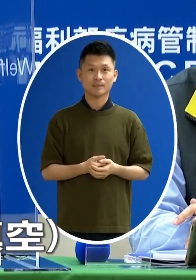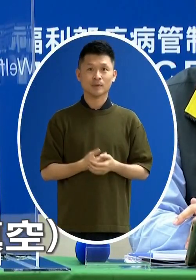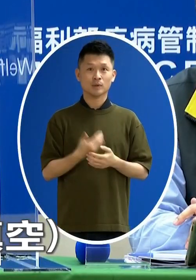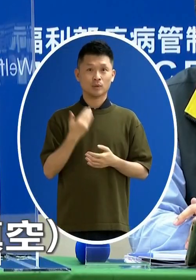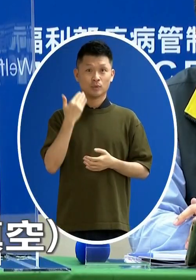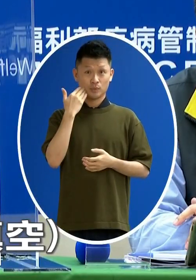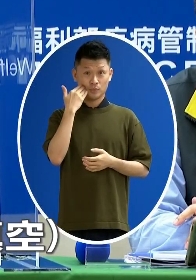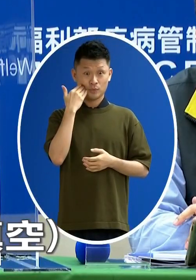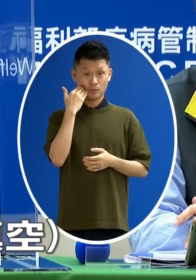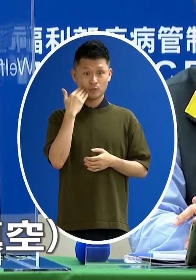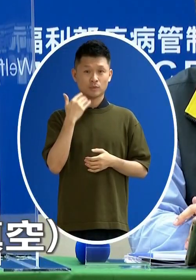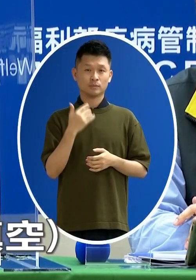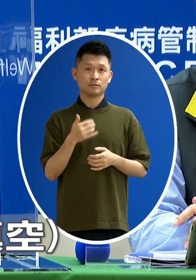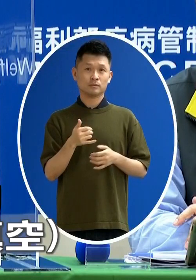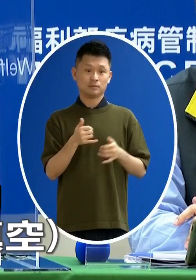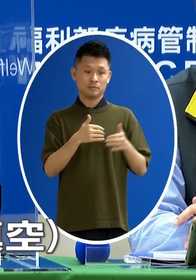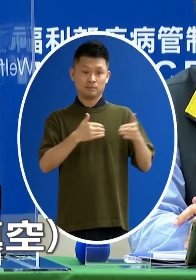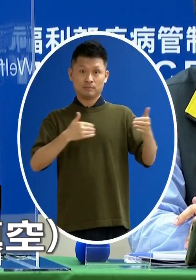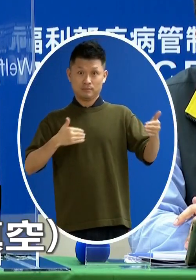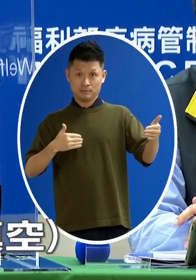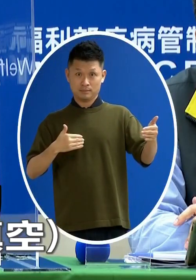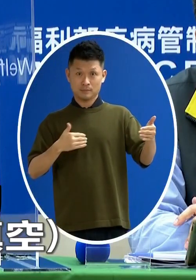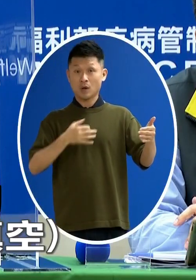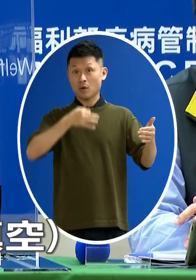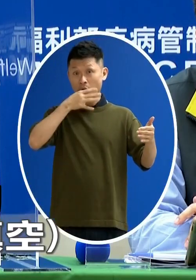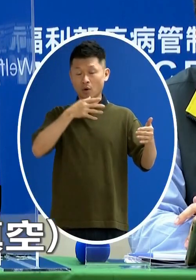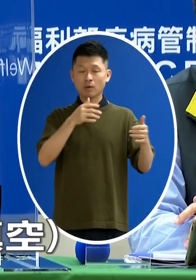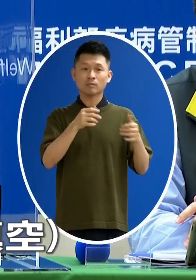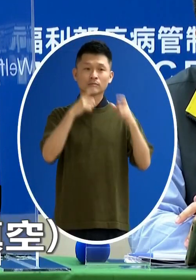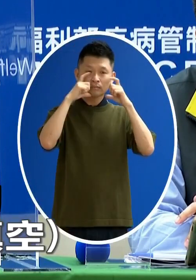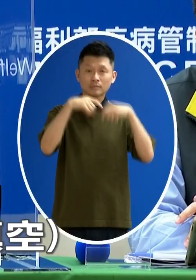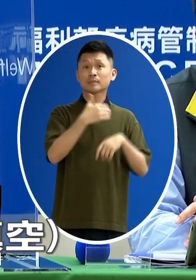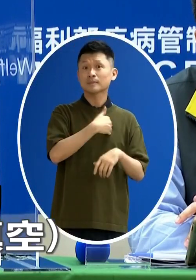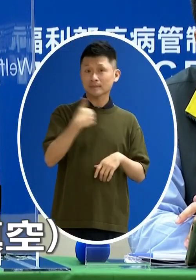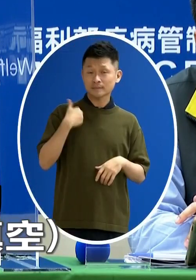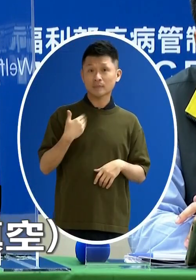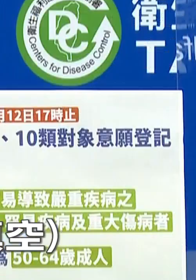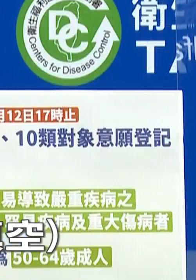是可以啊。好，那如果要跟新郎